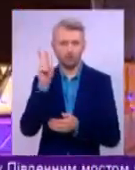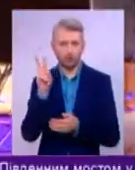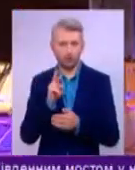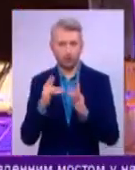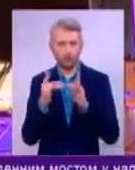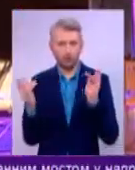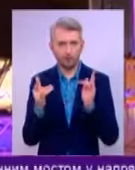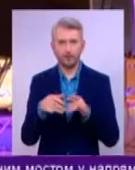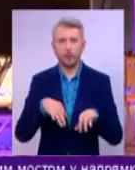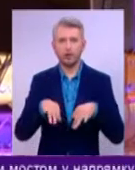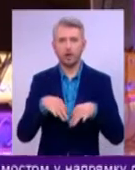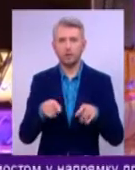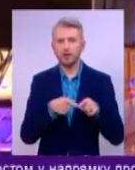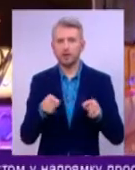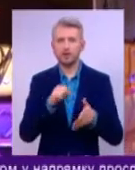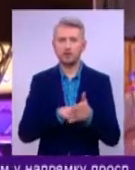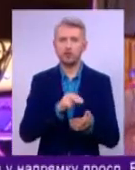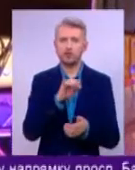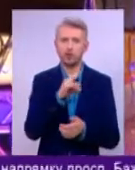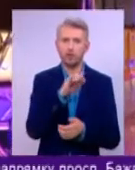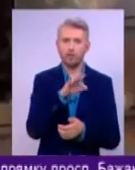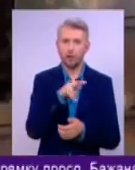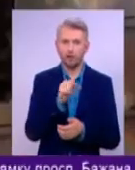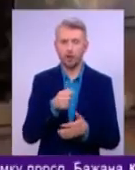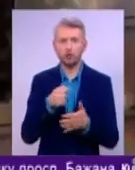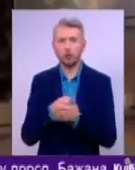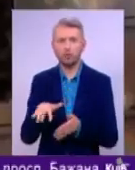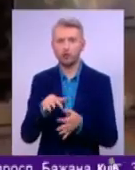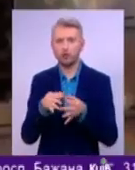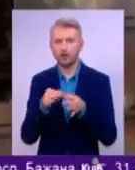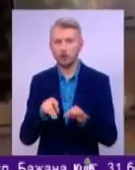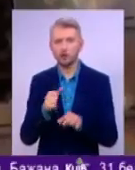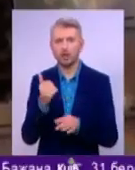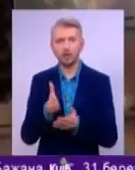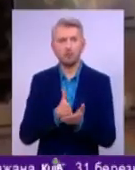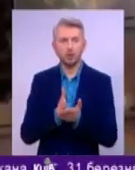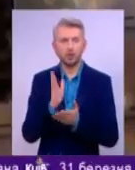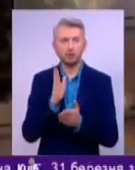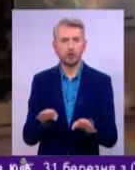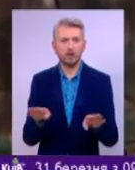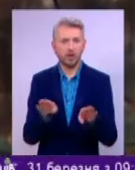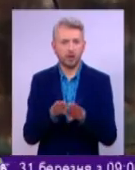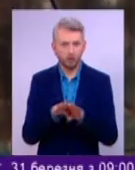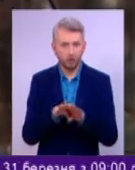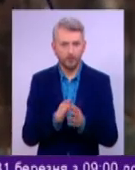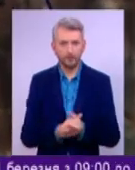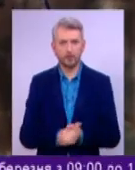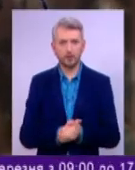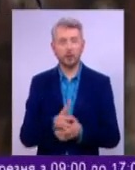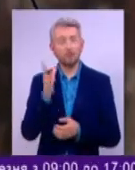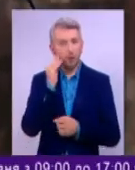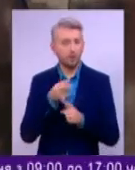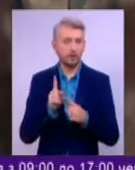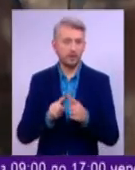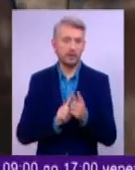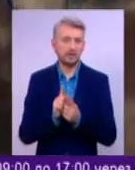Рух транспорту на ділянці від вулиці Чорновола і до Майдану Незалежності за їхнім маршрутом буде закрито.